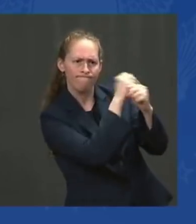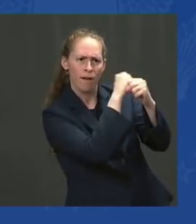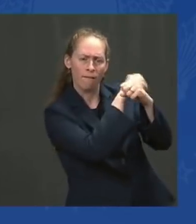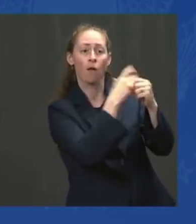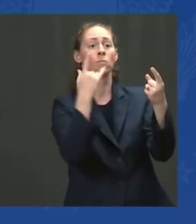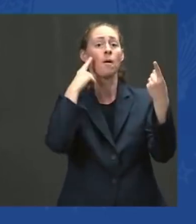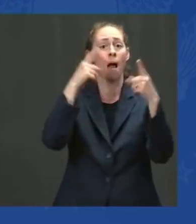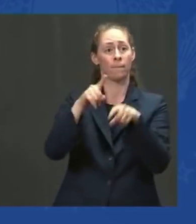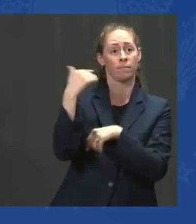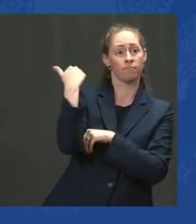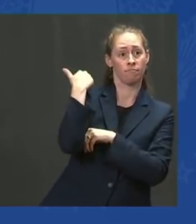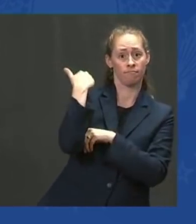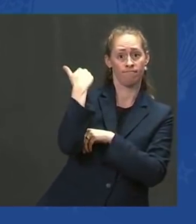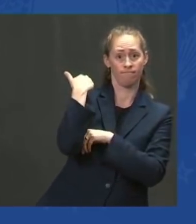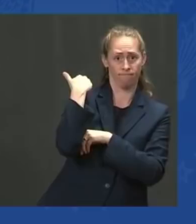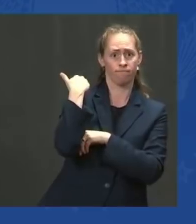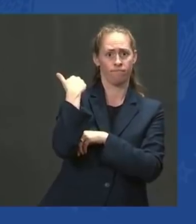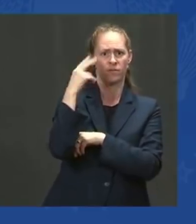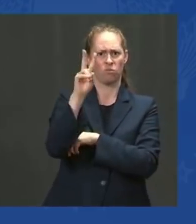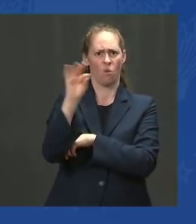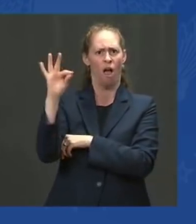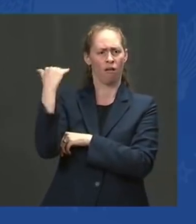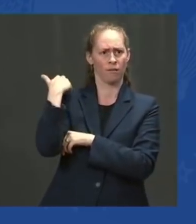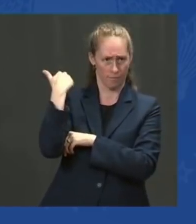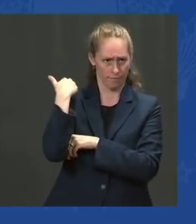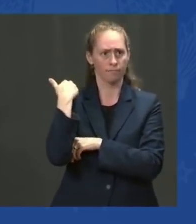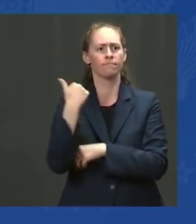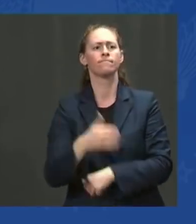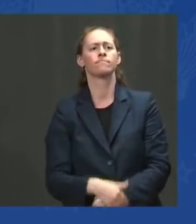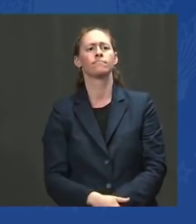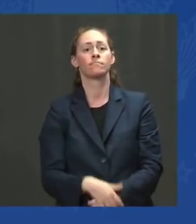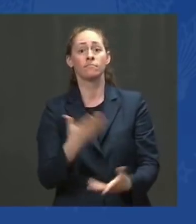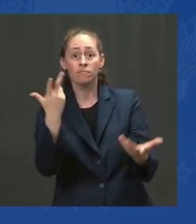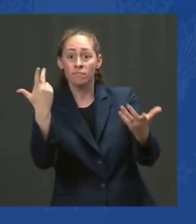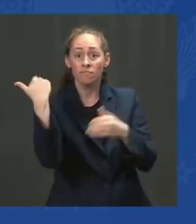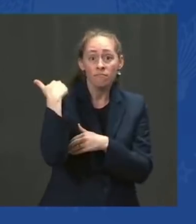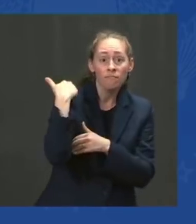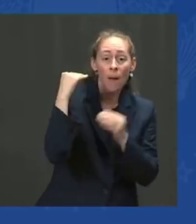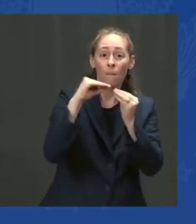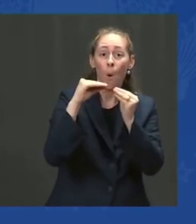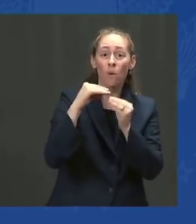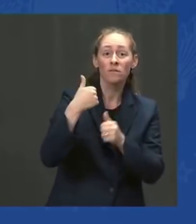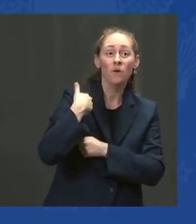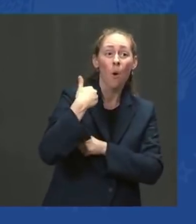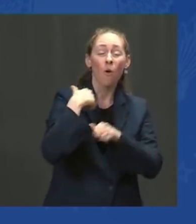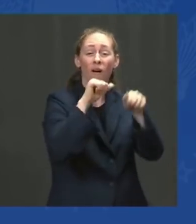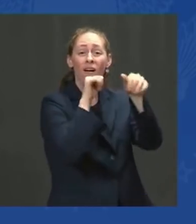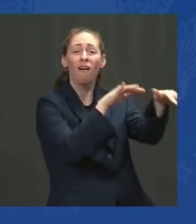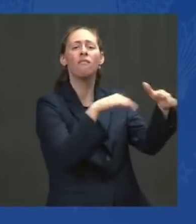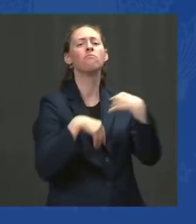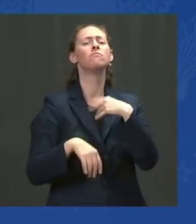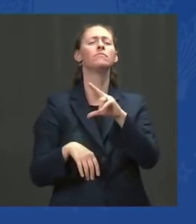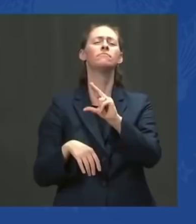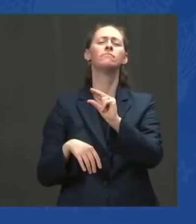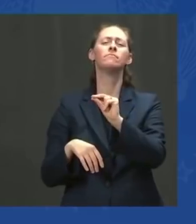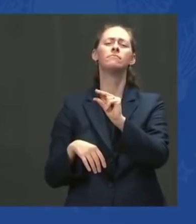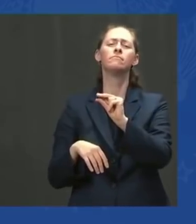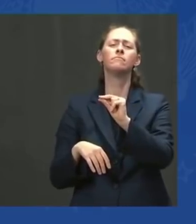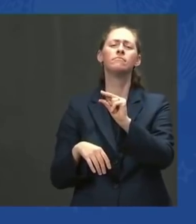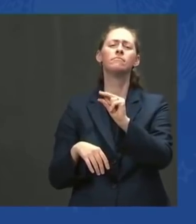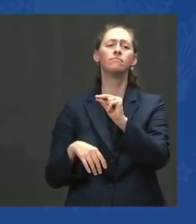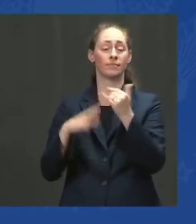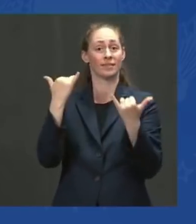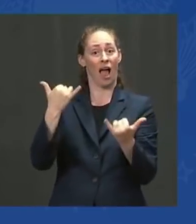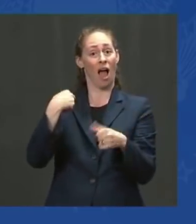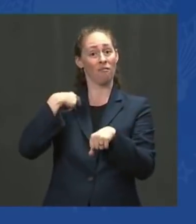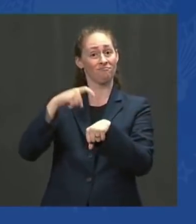主义威胁远远超出了阿富汗这个国家，在很多地方，在伊朗啊，在苏丹，在很多的其他